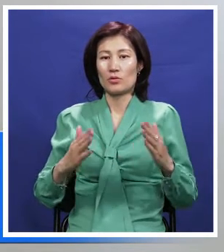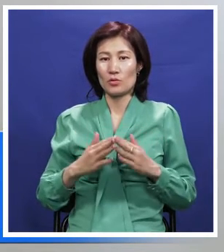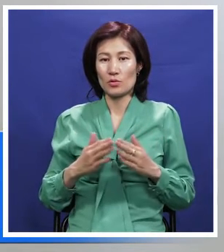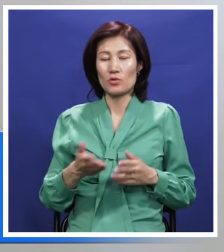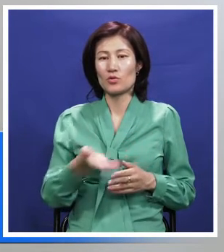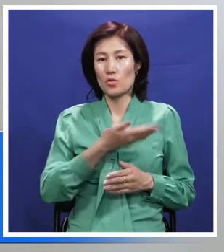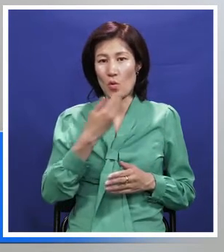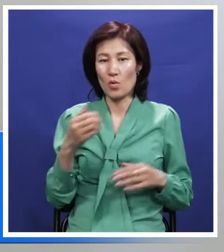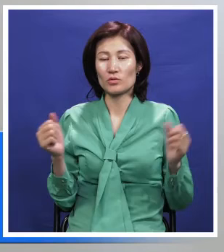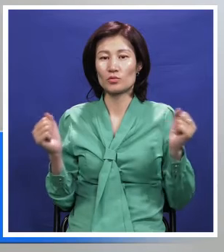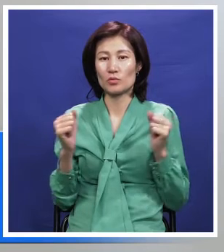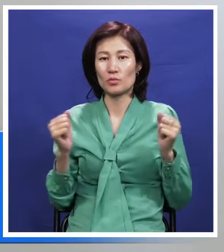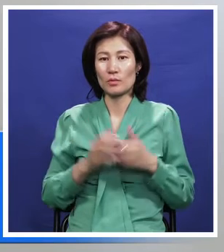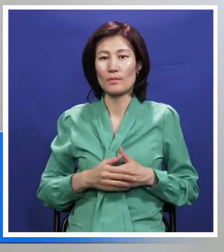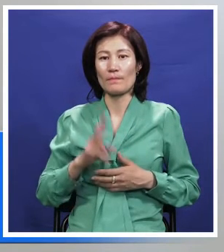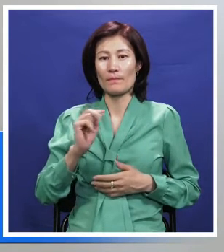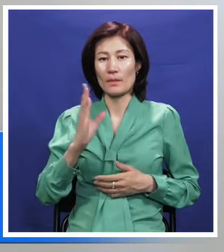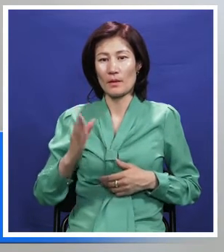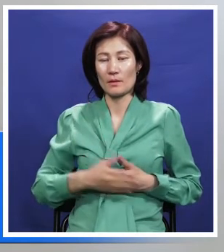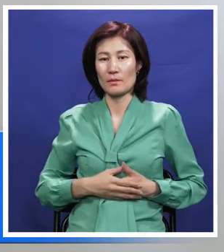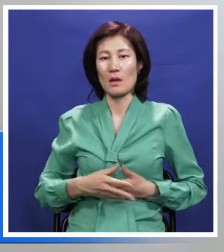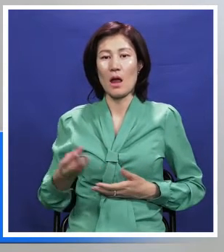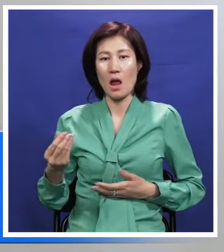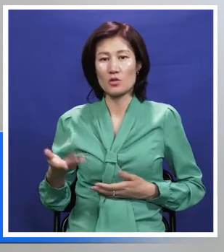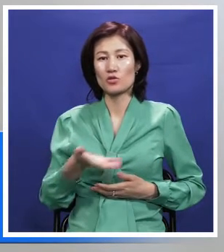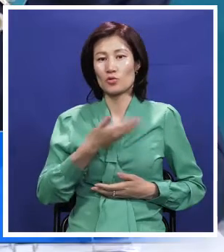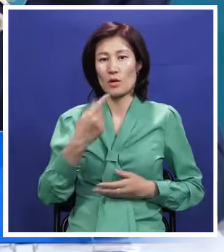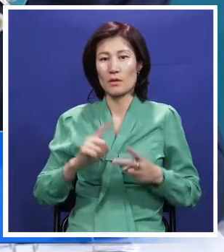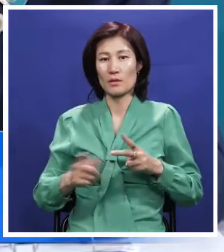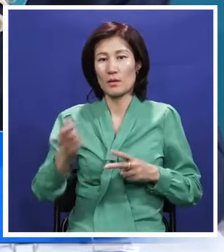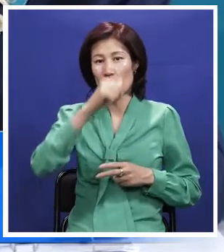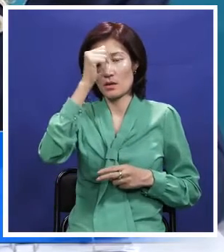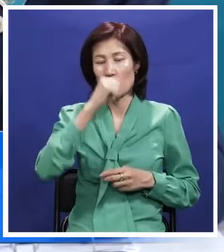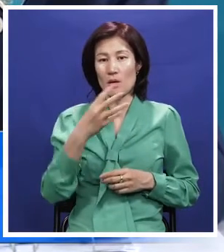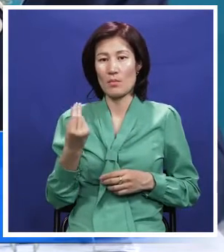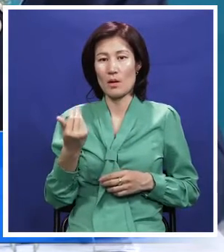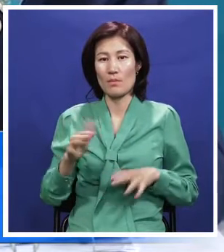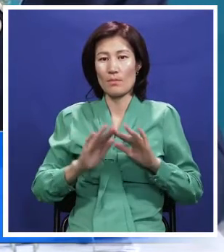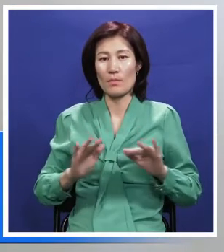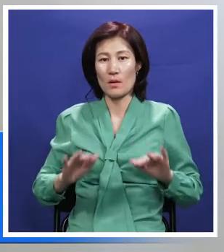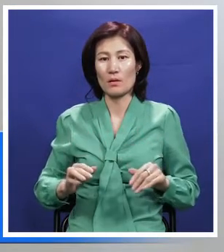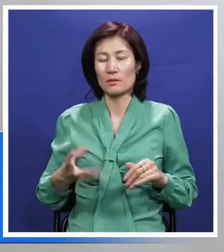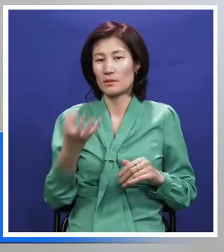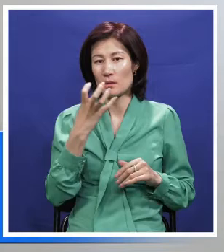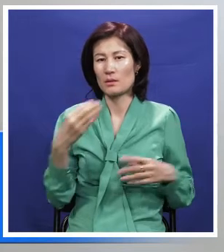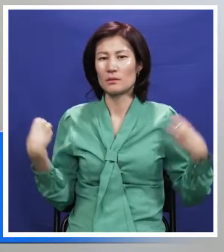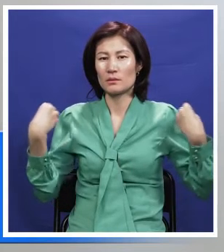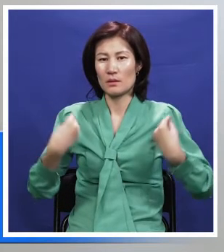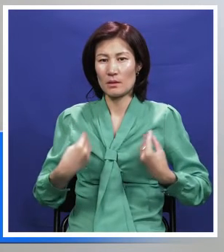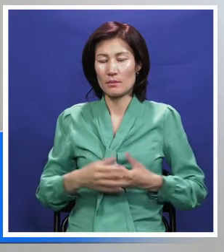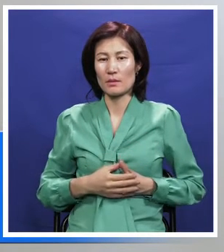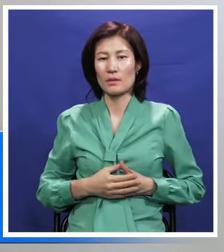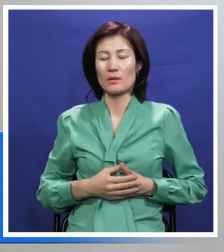үйіміз суық. Қанша дегенмен квартираның ақшасын тауып бере алмай жатырмын. Қазір 2 ай болып бере алмадым. Балдарыма жөнді жылы жер керек.